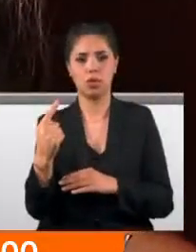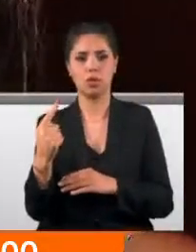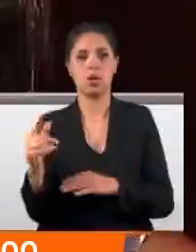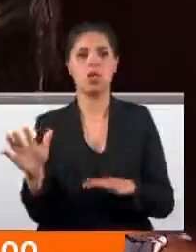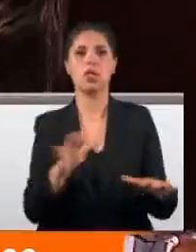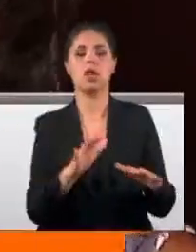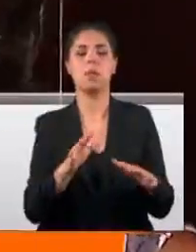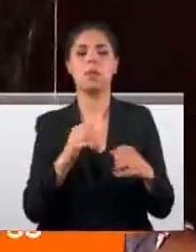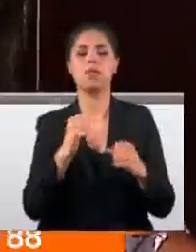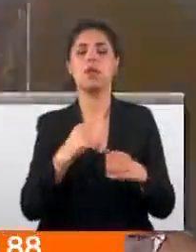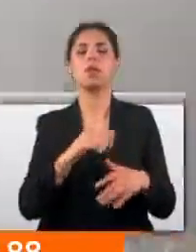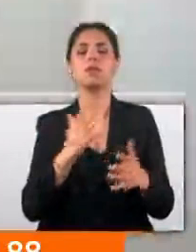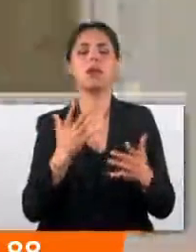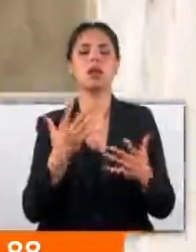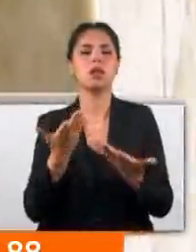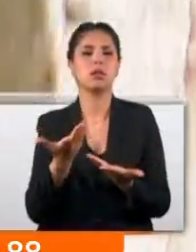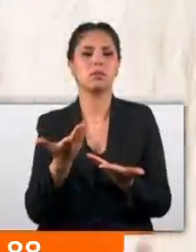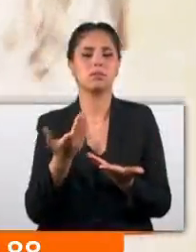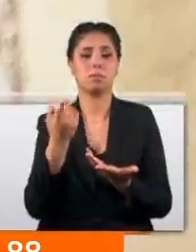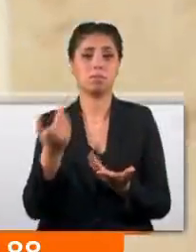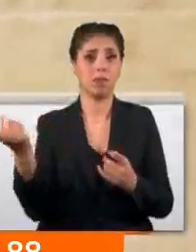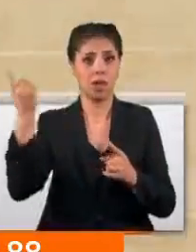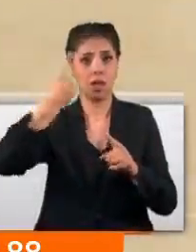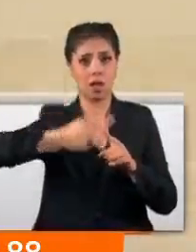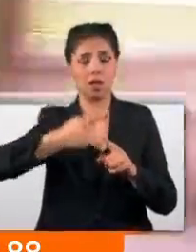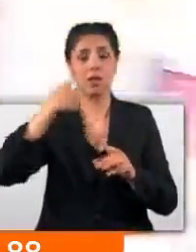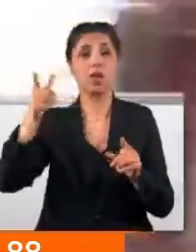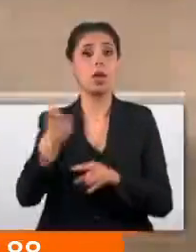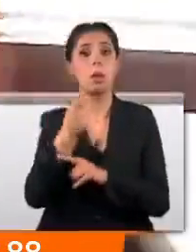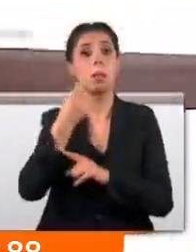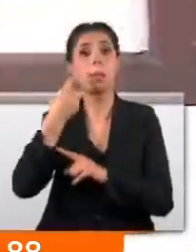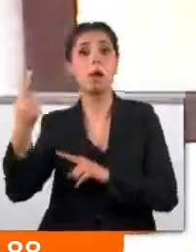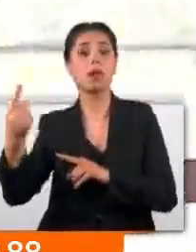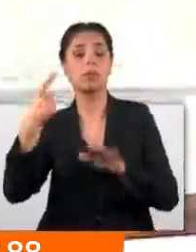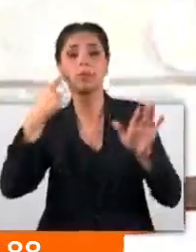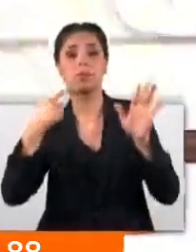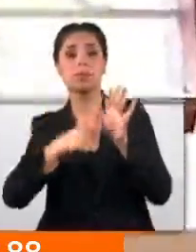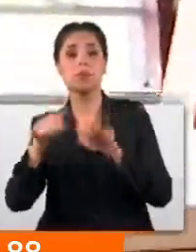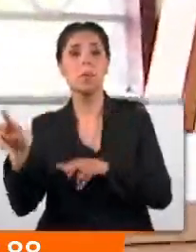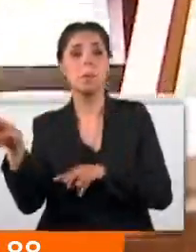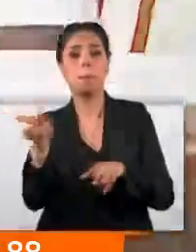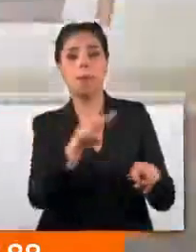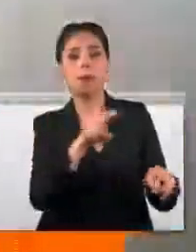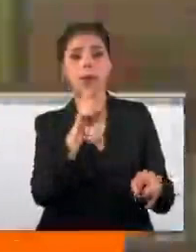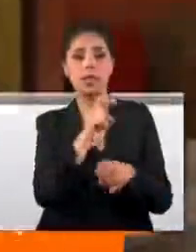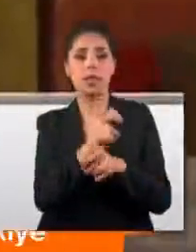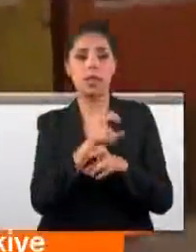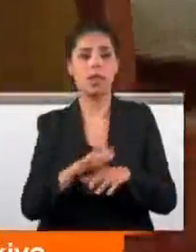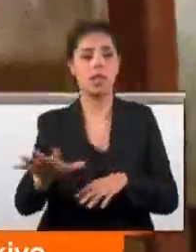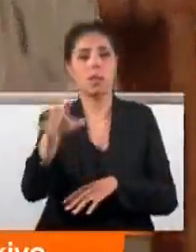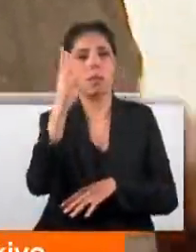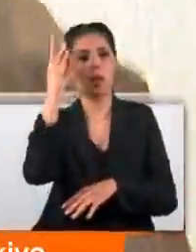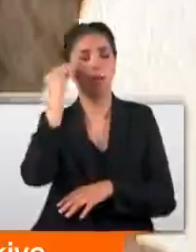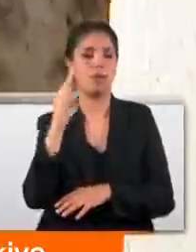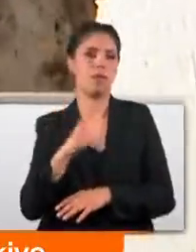de dayanmaz. Bina. Evet, dayanmaz. Yine yetmemiş. Kameramızı şöyle çevirdiğimizde aslında manzaranın ne anlattığı bu